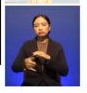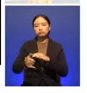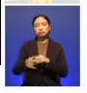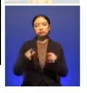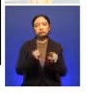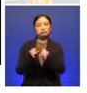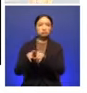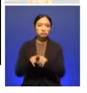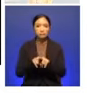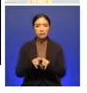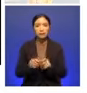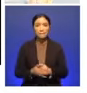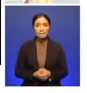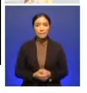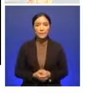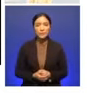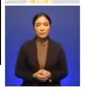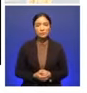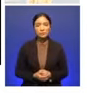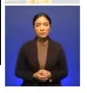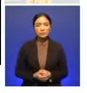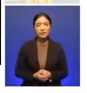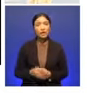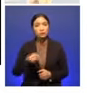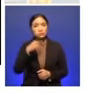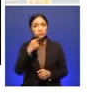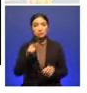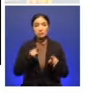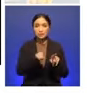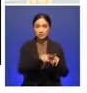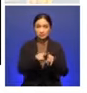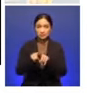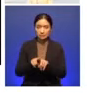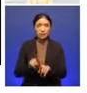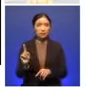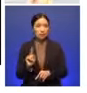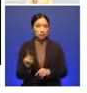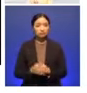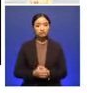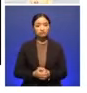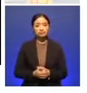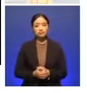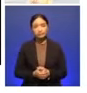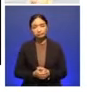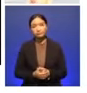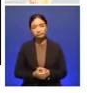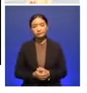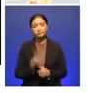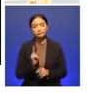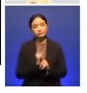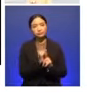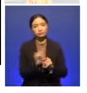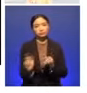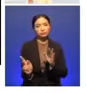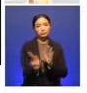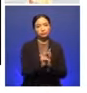นี้คือคำพูดที่อาจจะเป็นคำเดียวแต่จริงๆเขาจะพูดเหมือนกันก็คือว่าทุกแห่งที่นี่เราต้องทำตามกฎเกณ